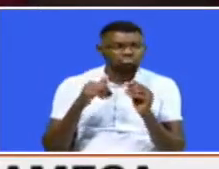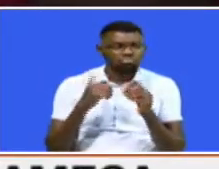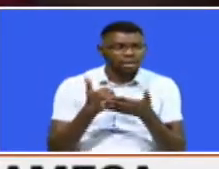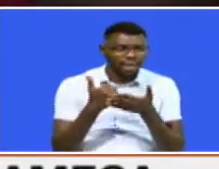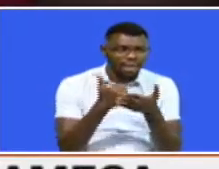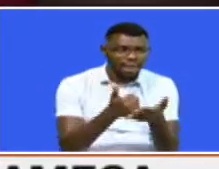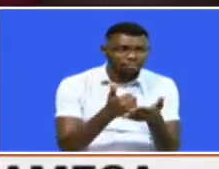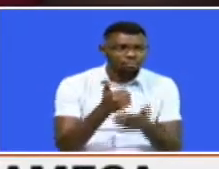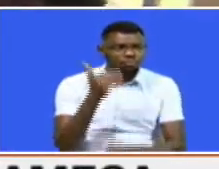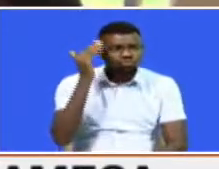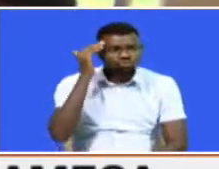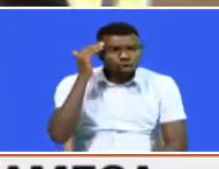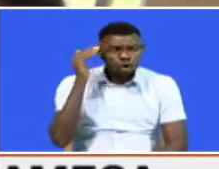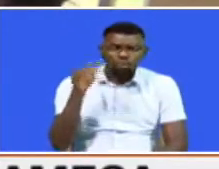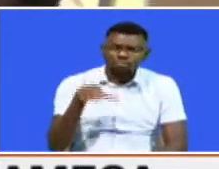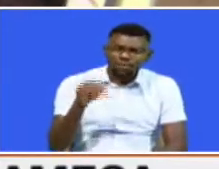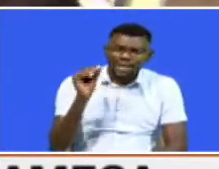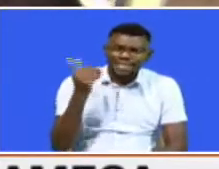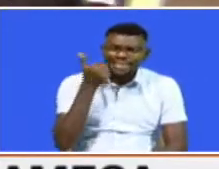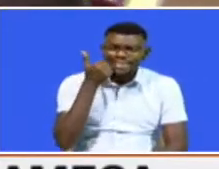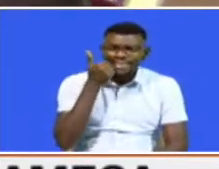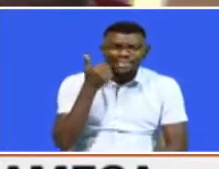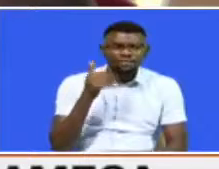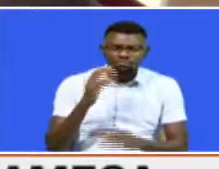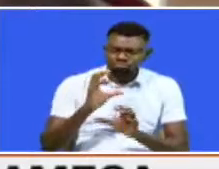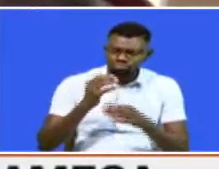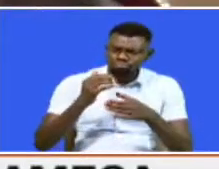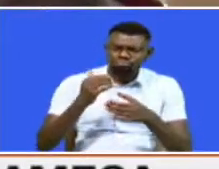rahisi kutambua ugonjwa unaomwathiri mtoto.